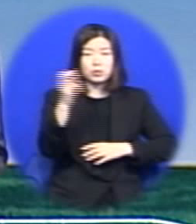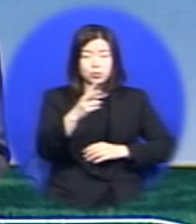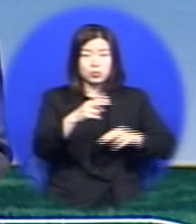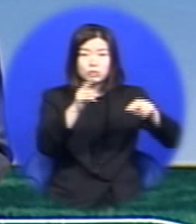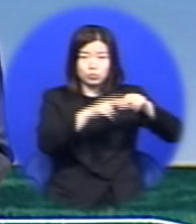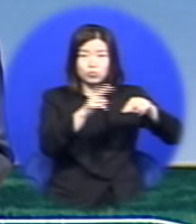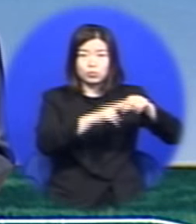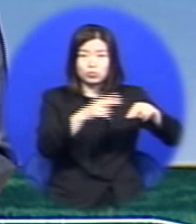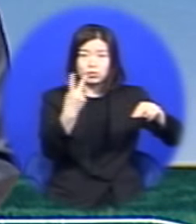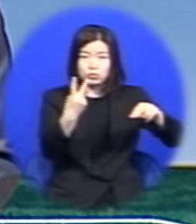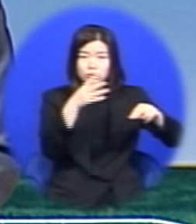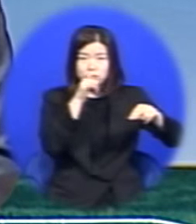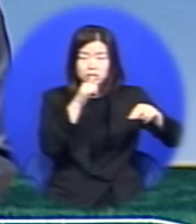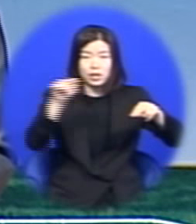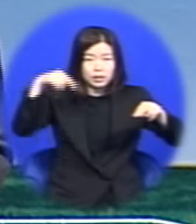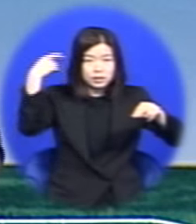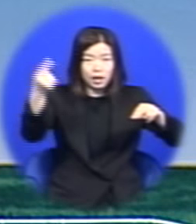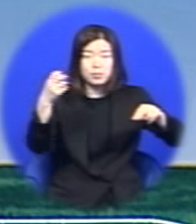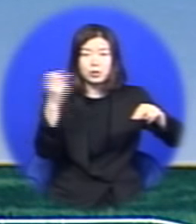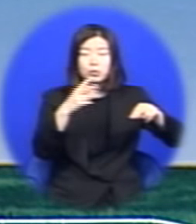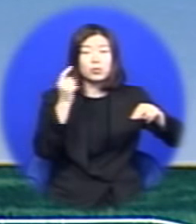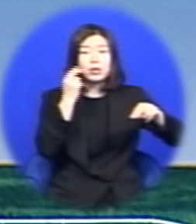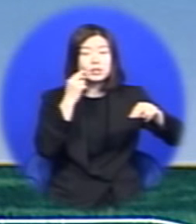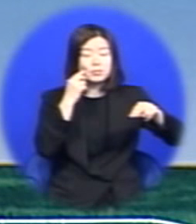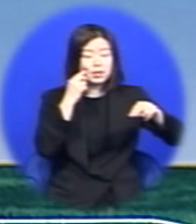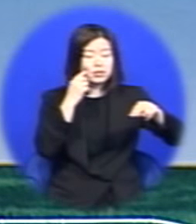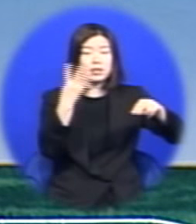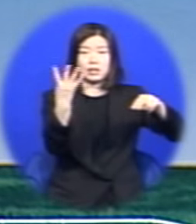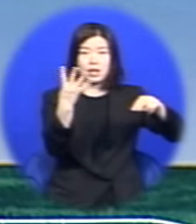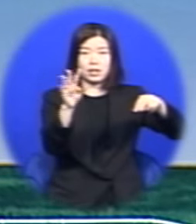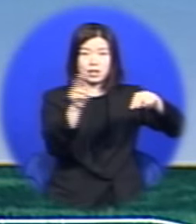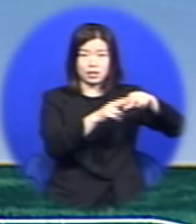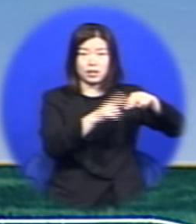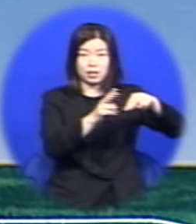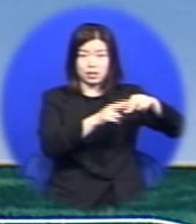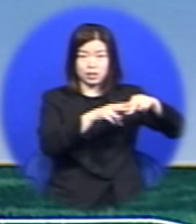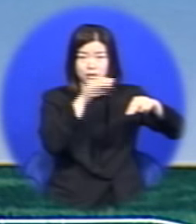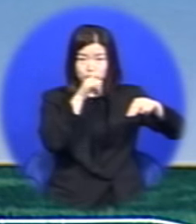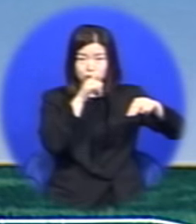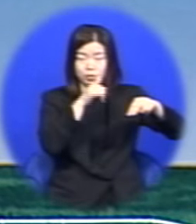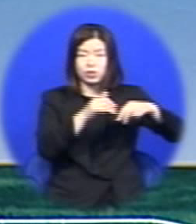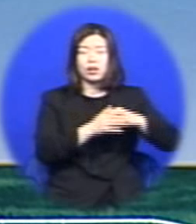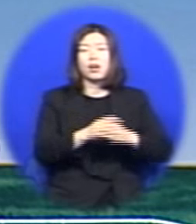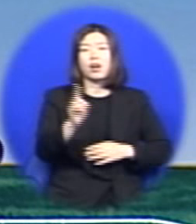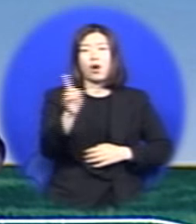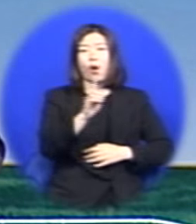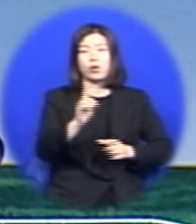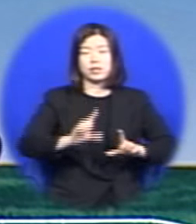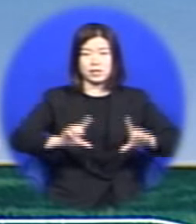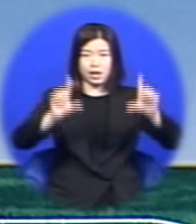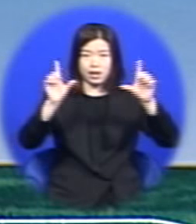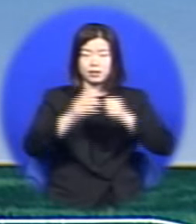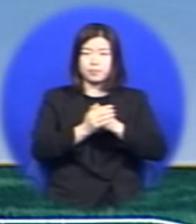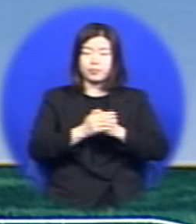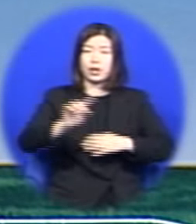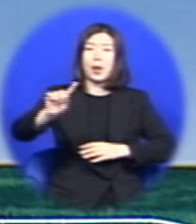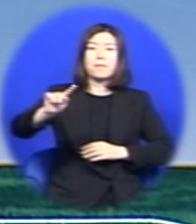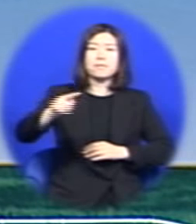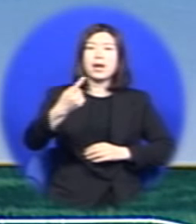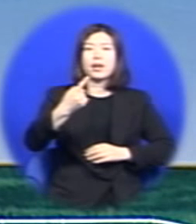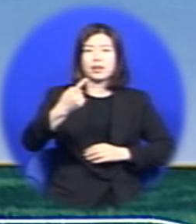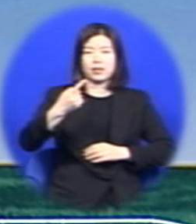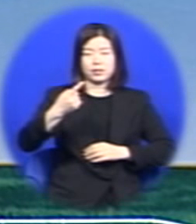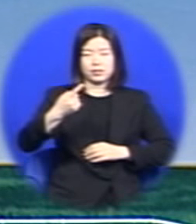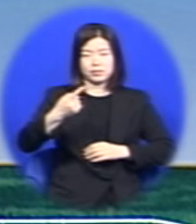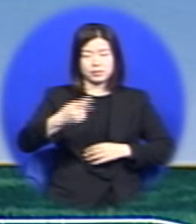대를 때렸습니다. 그 다음에 또 거짓말해서 네 대를 때렸습니다. 어느 날 100대를 때렸습니다.